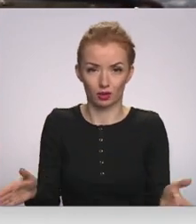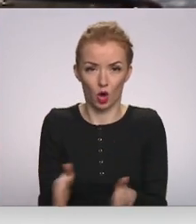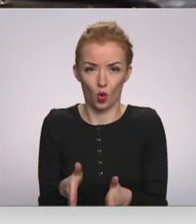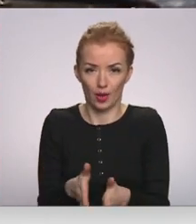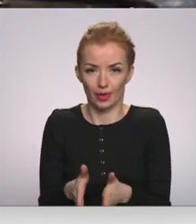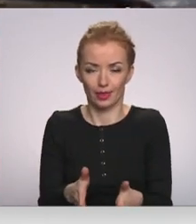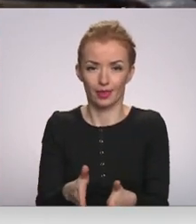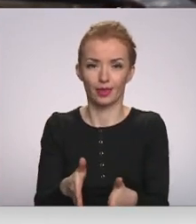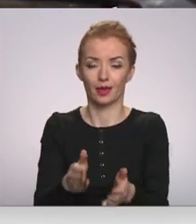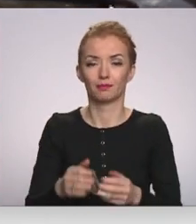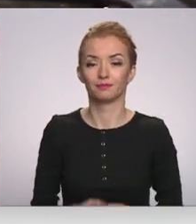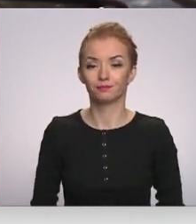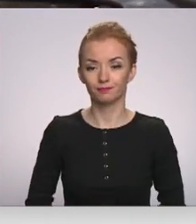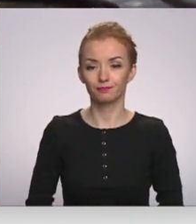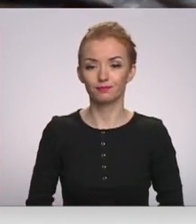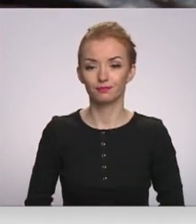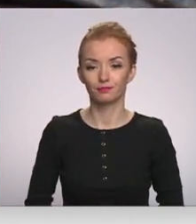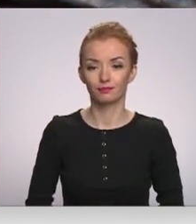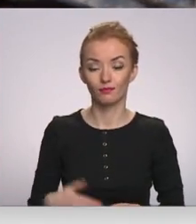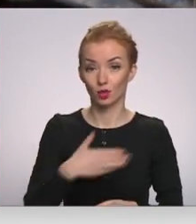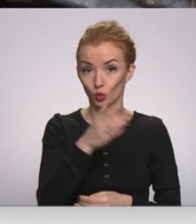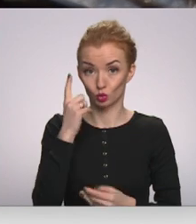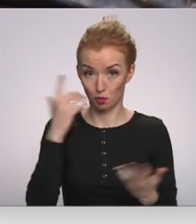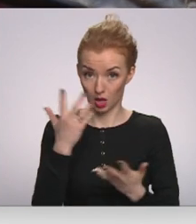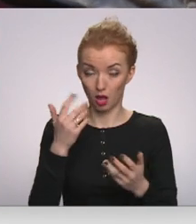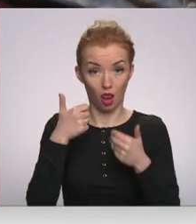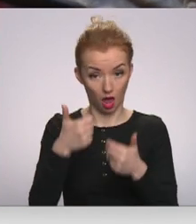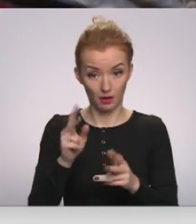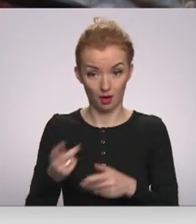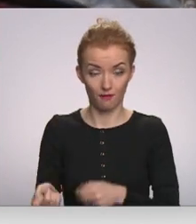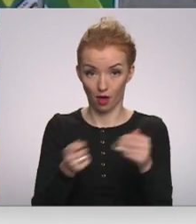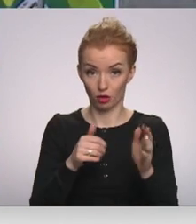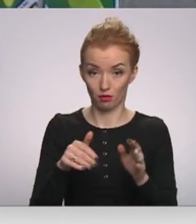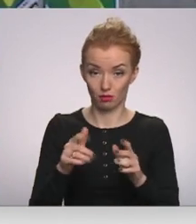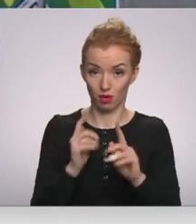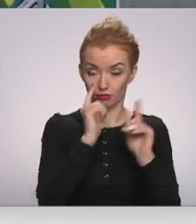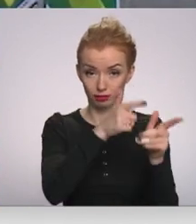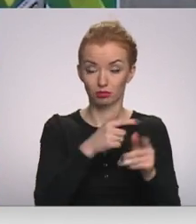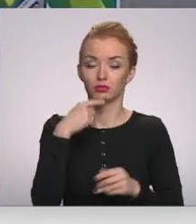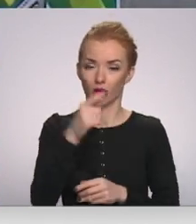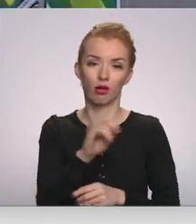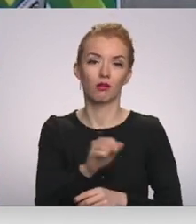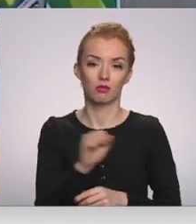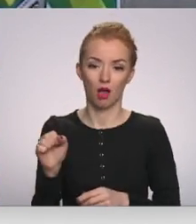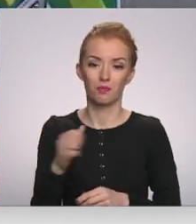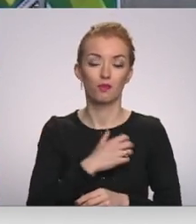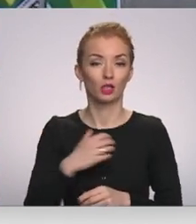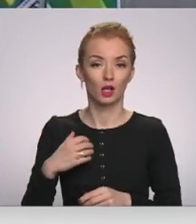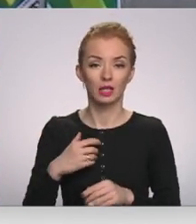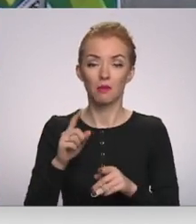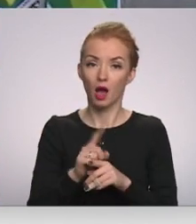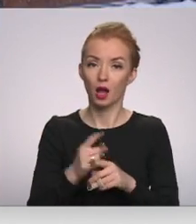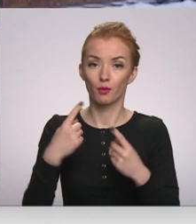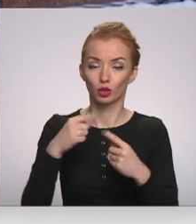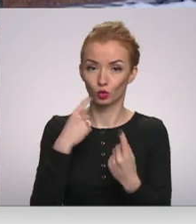līdz ar to, ka sniega tīra. Tad jūs saprāt labi, ka ved ārā? Es uzskatu, jā. Vietvarā skaidro, ka vēl notiek sarunas